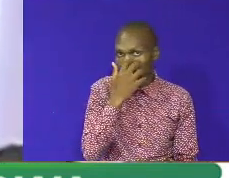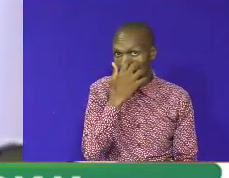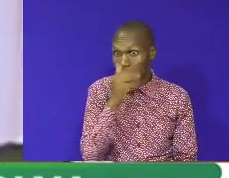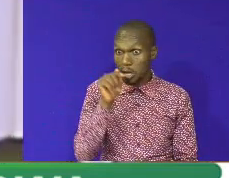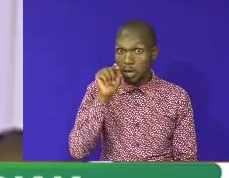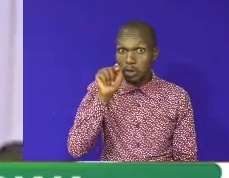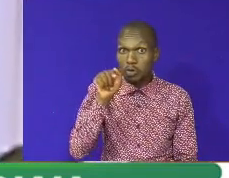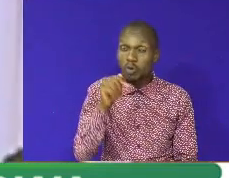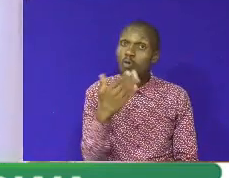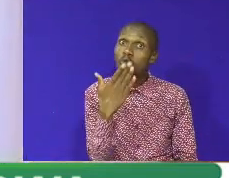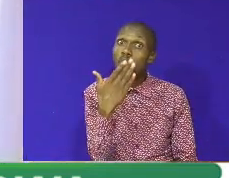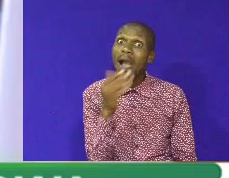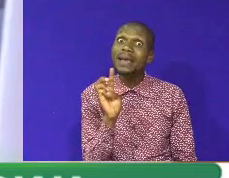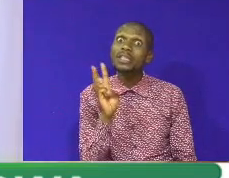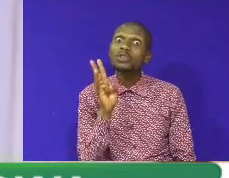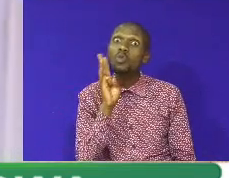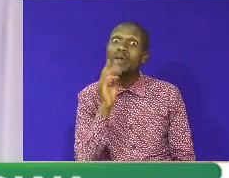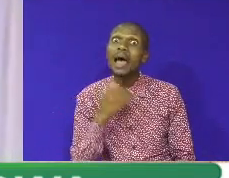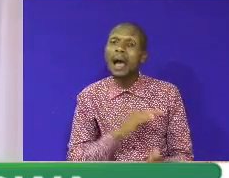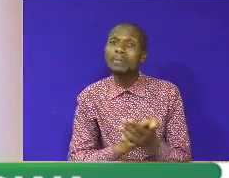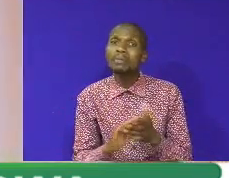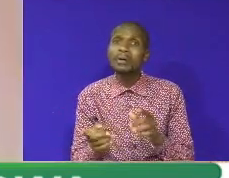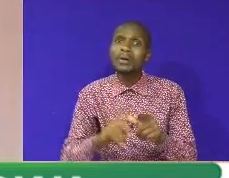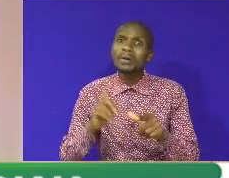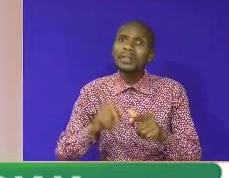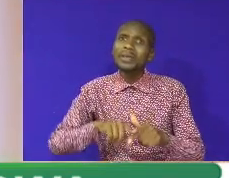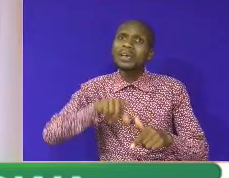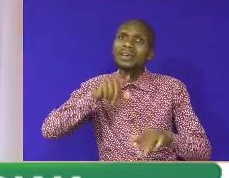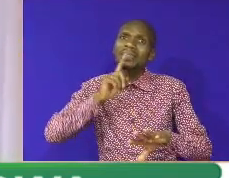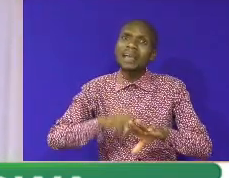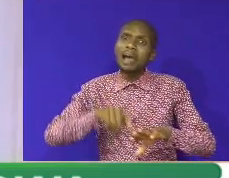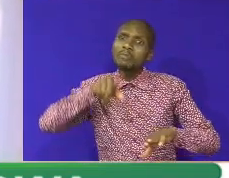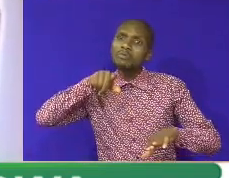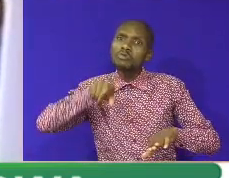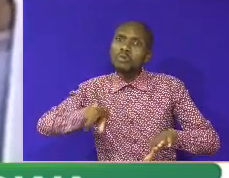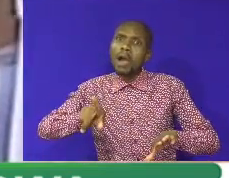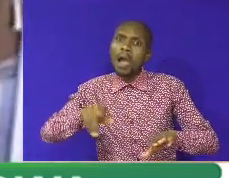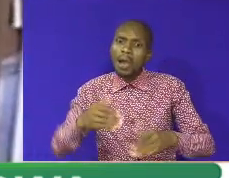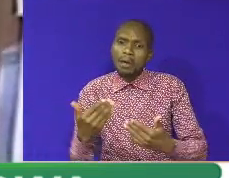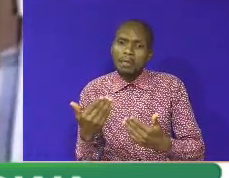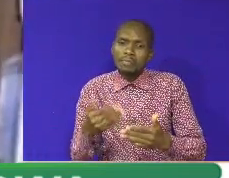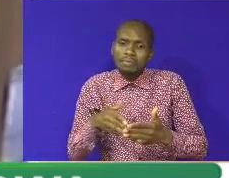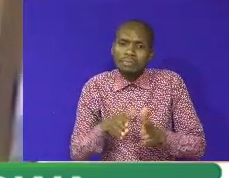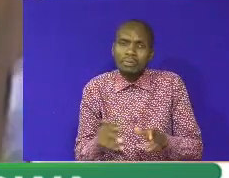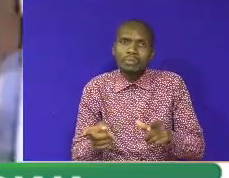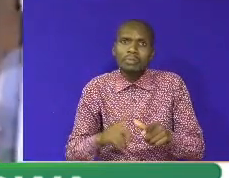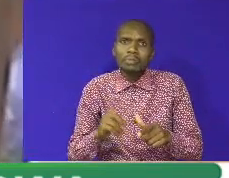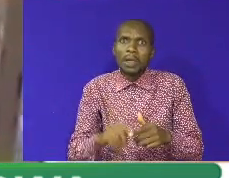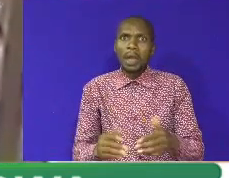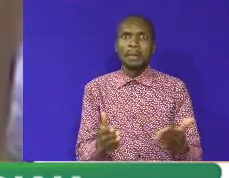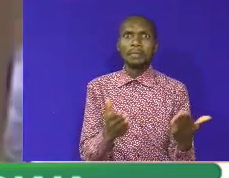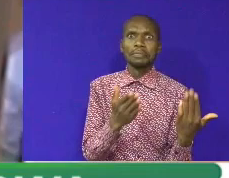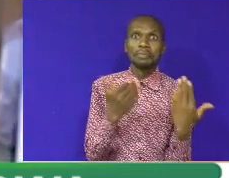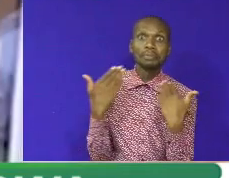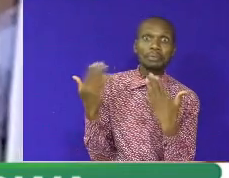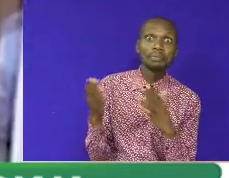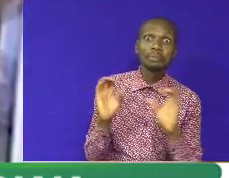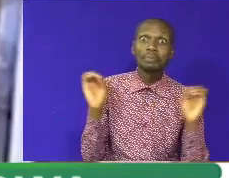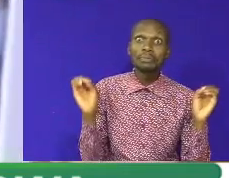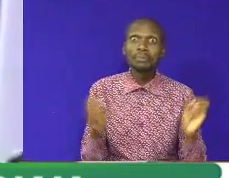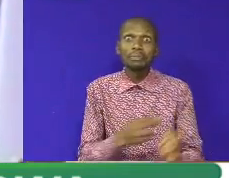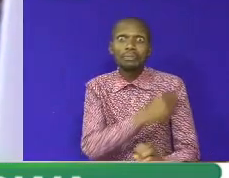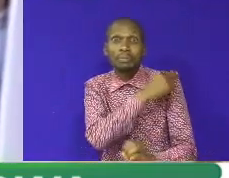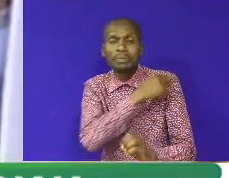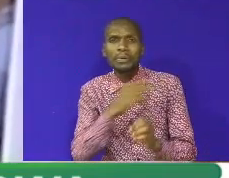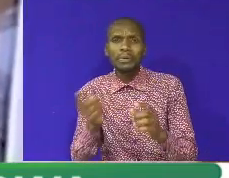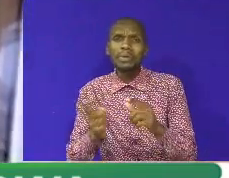ayo utakete majita atuka nyakitari umuano uka ojiko hiburu oro majita hiyo umuana ago siligo mungina ago isili igo